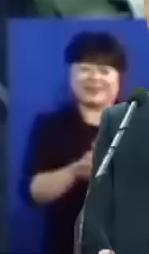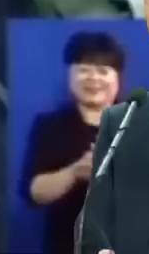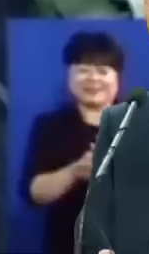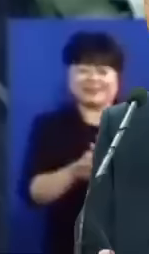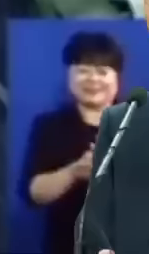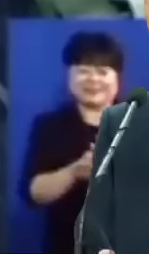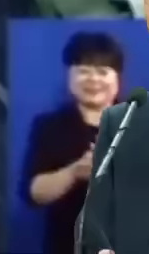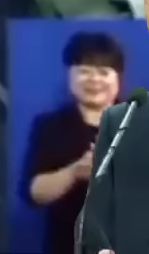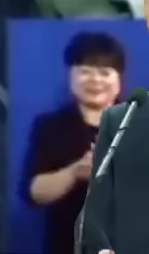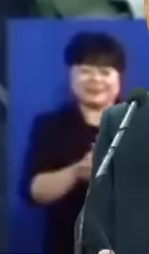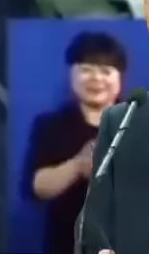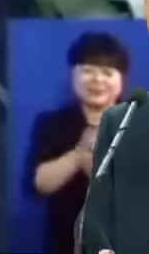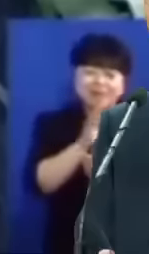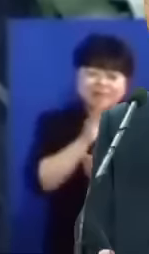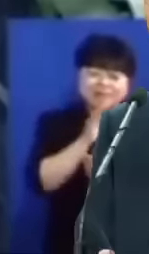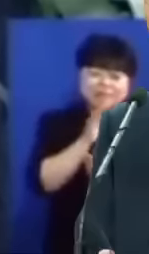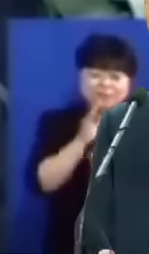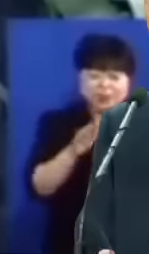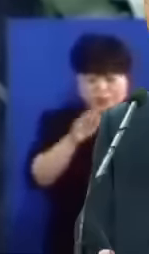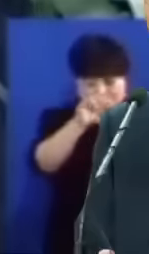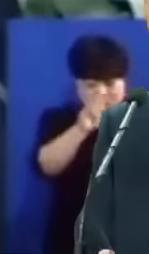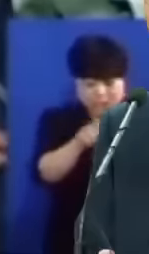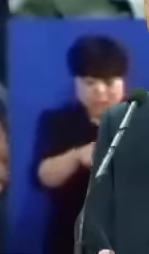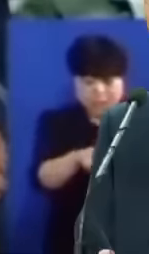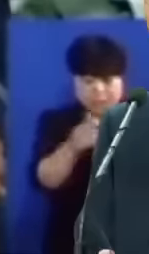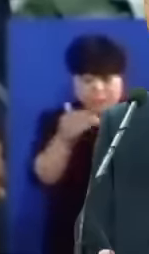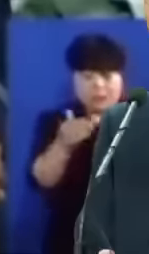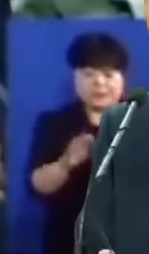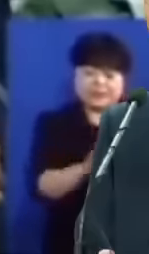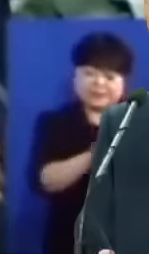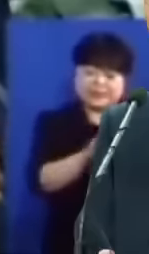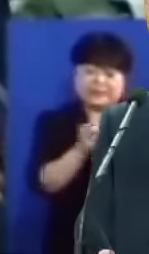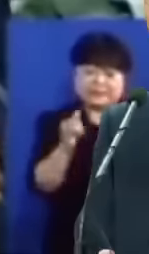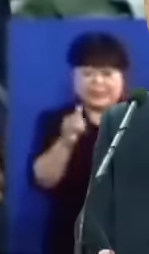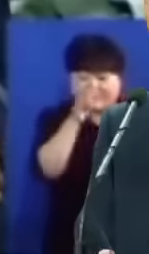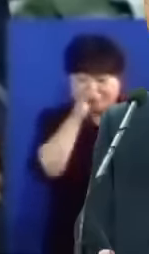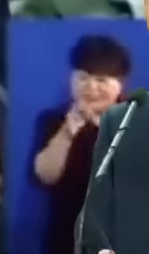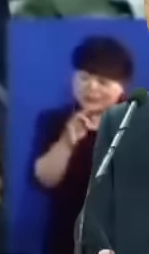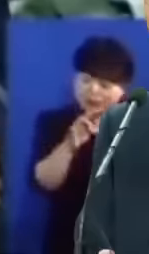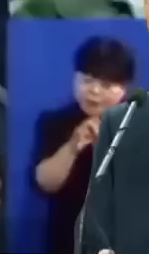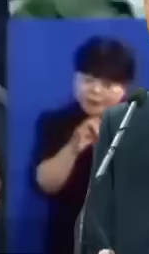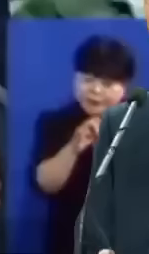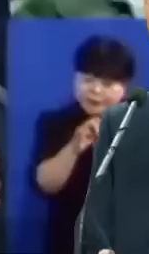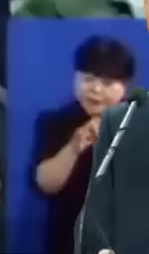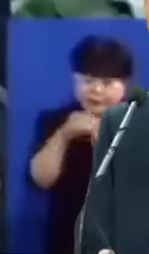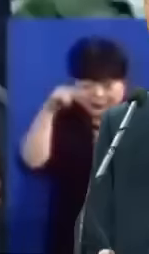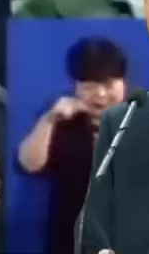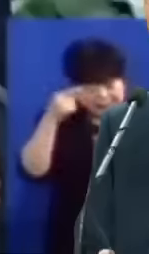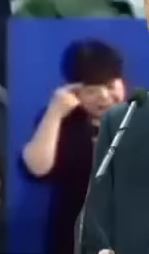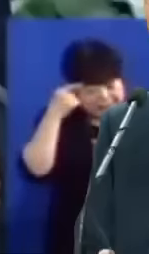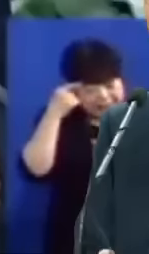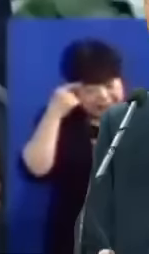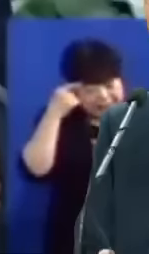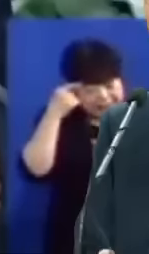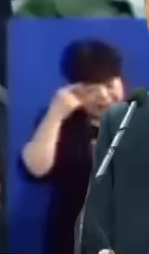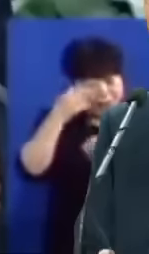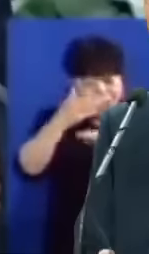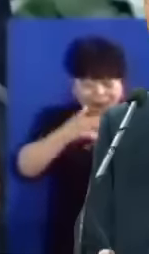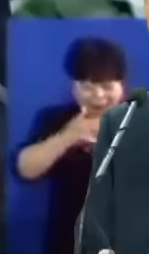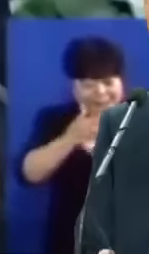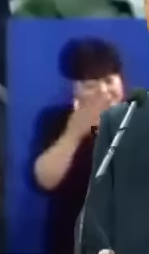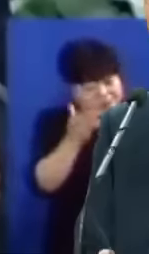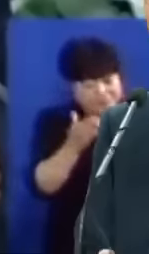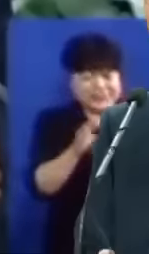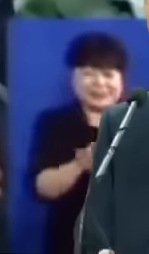것입니다. 참 여러분 오늘 이 시간에 여러분 사랑한 사람이 있으면 깊이 생각하고